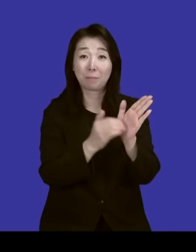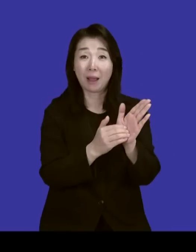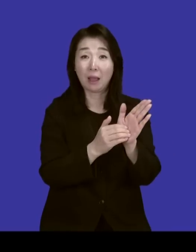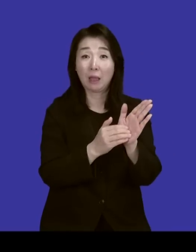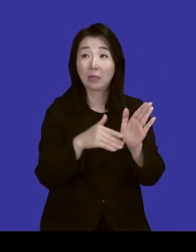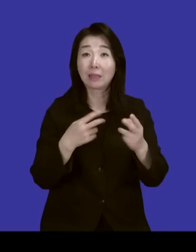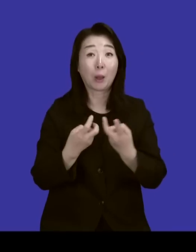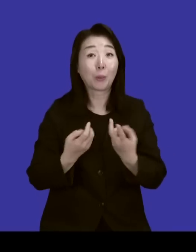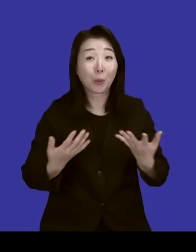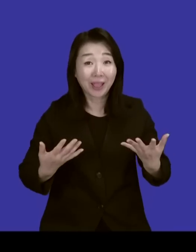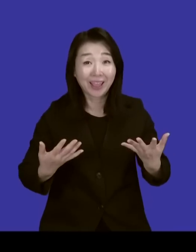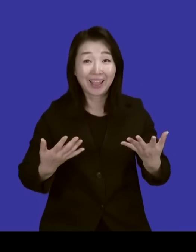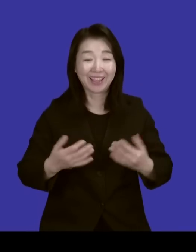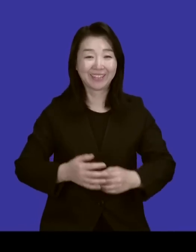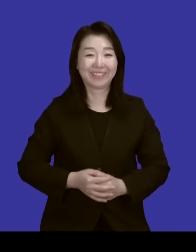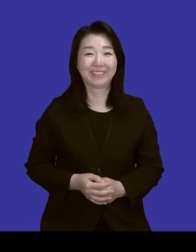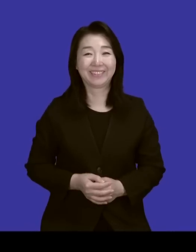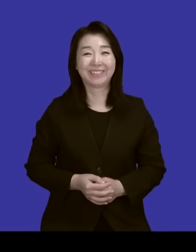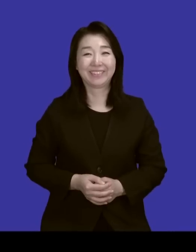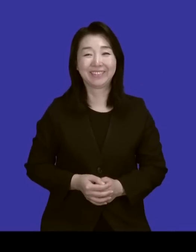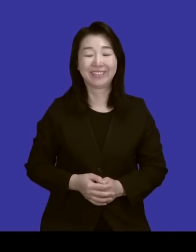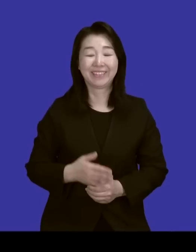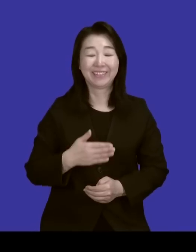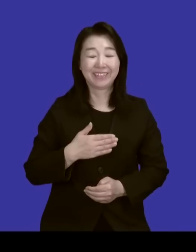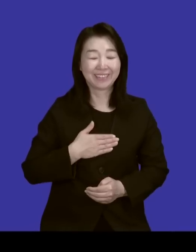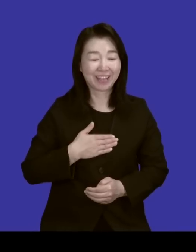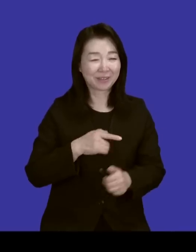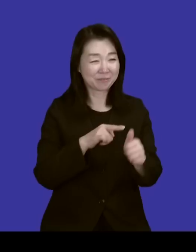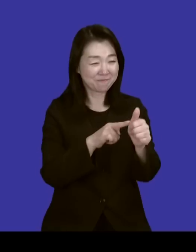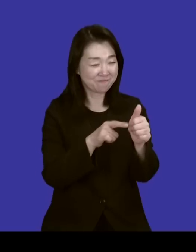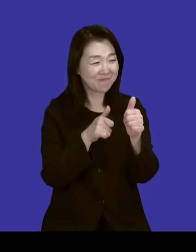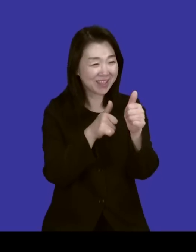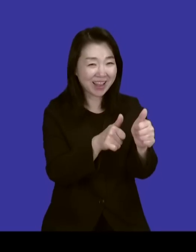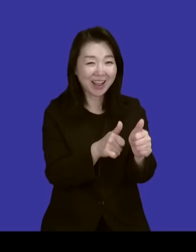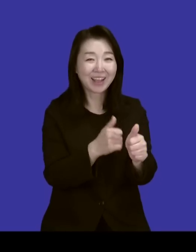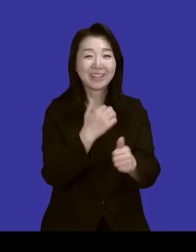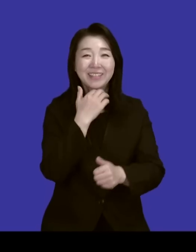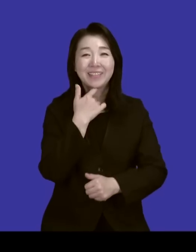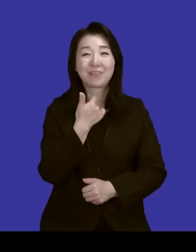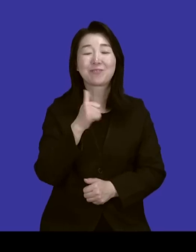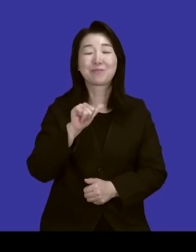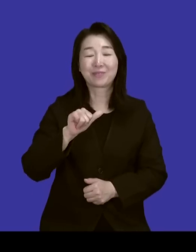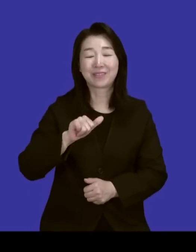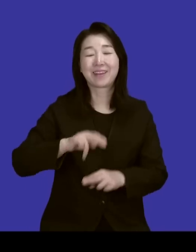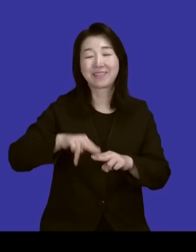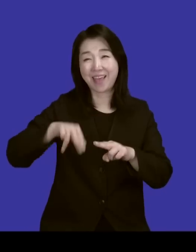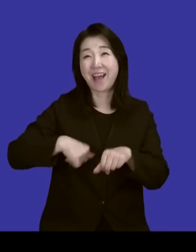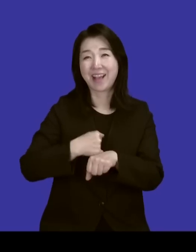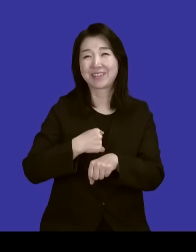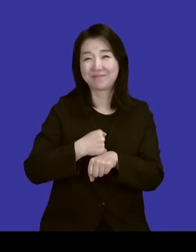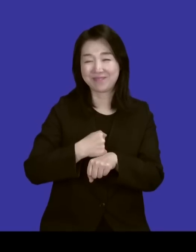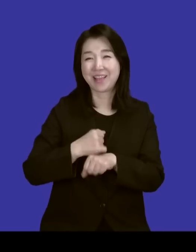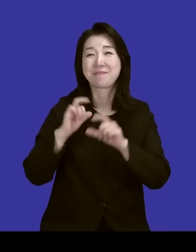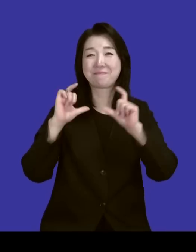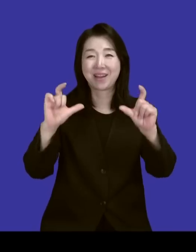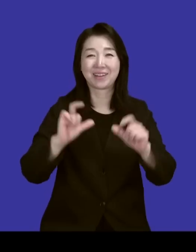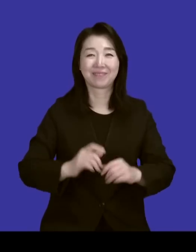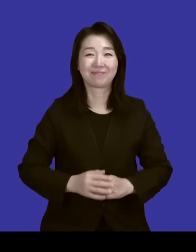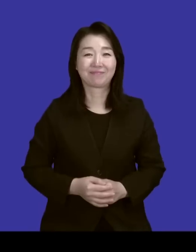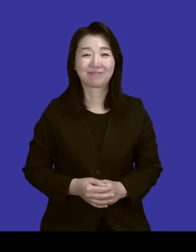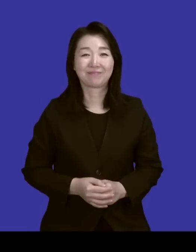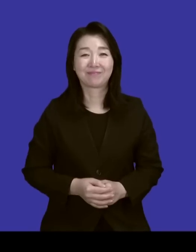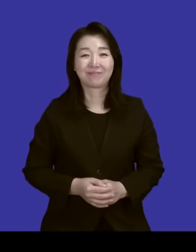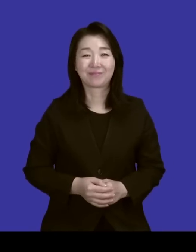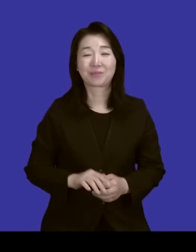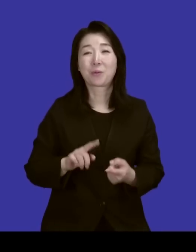길이 없잖아요. 그래서 저도 형님을 따라서 네네네. 65세 은퇴하겠습니다. 예. 선언했고 예.